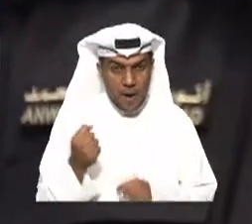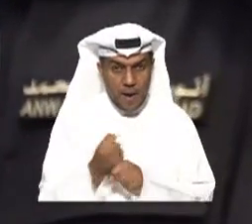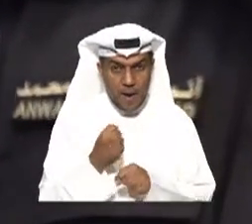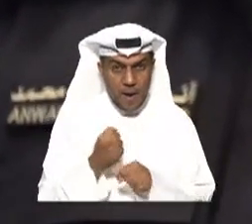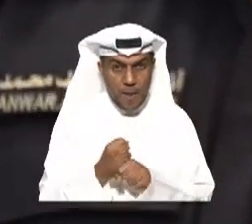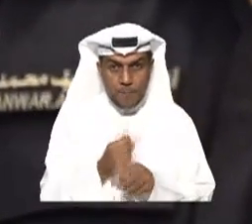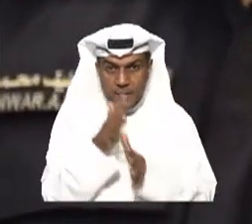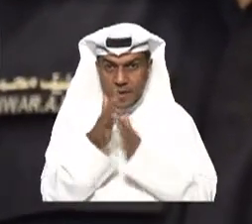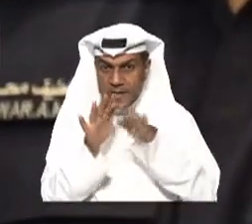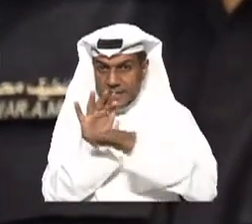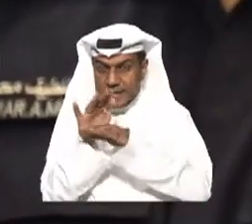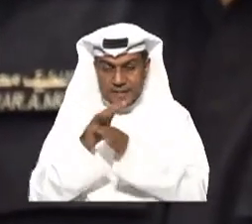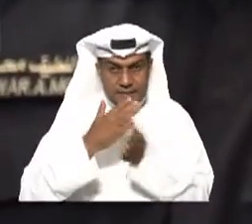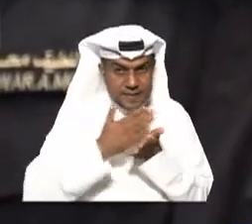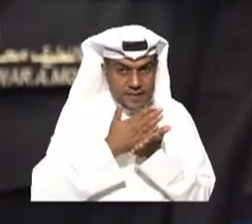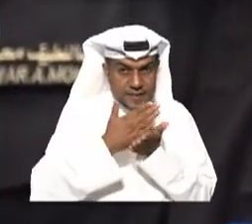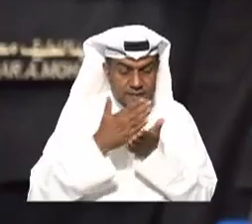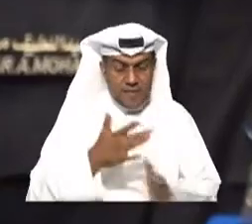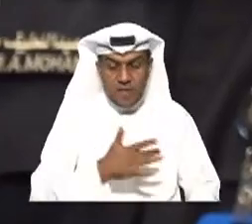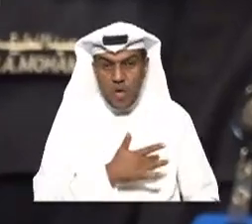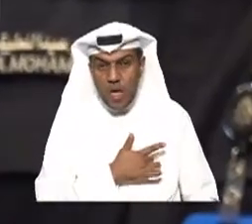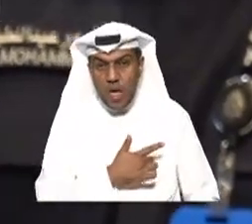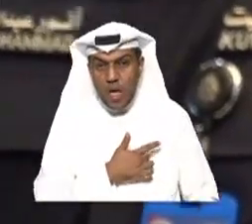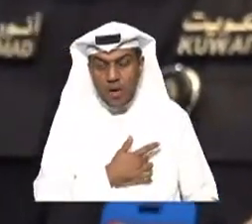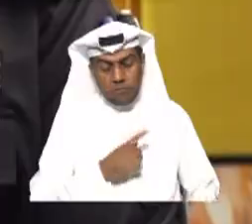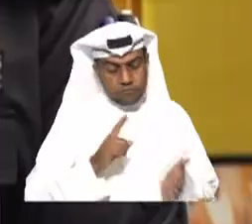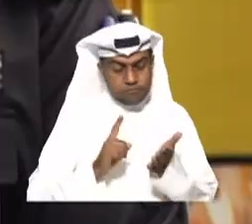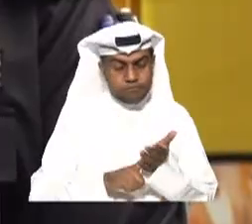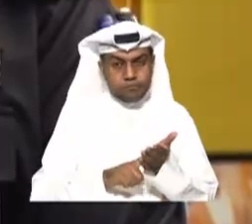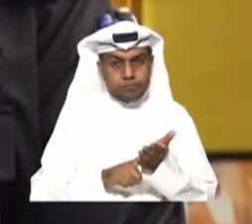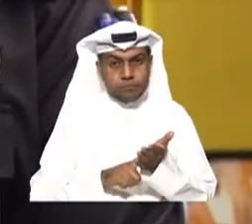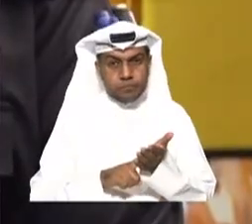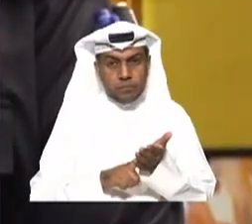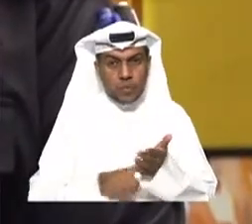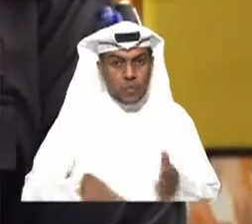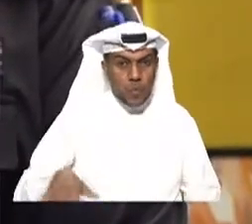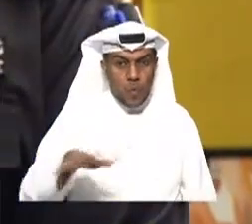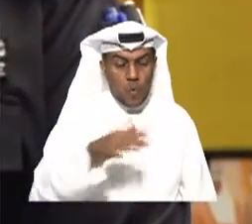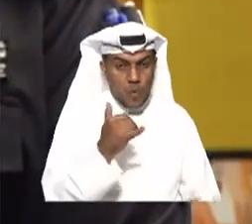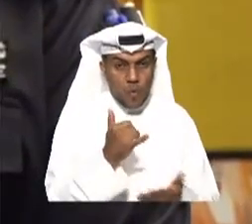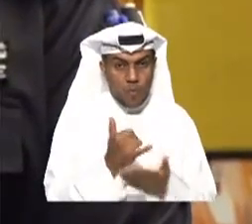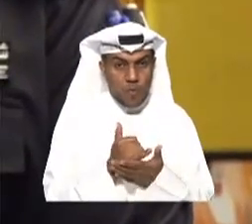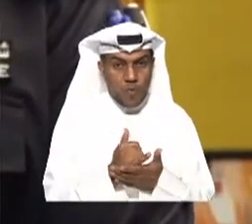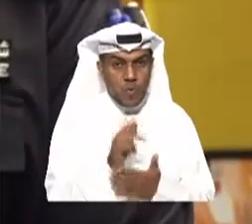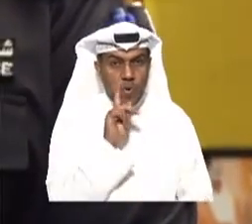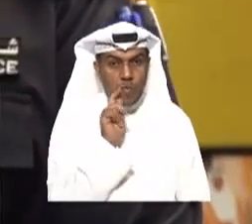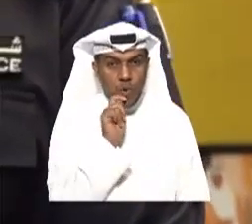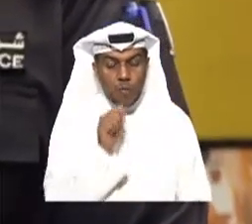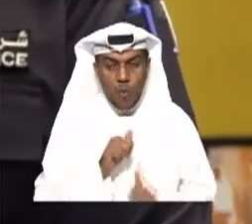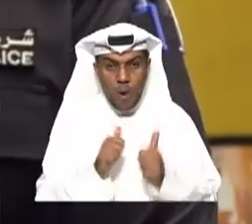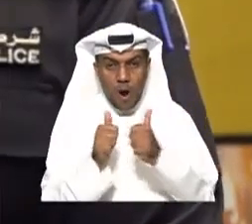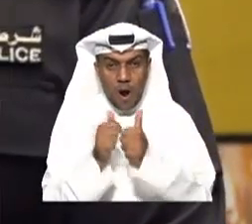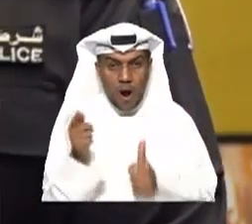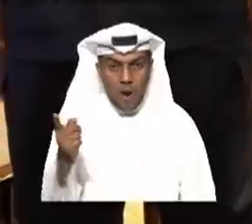قاعد اتكلم معاكم من القلب للقلب اهلكم ترى هم الاساس ان احنا كلنا نتشرف ان نخدمهم